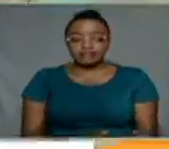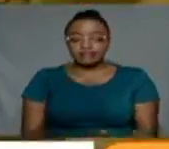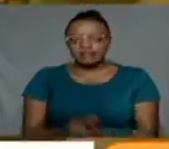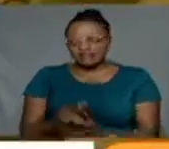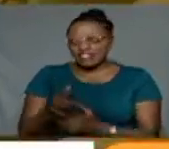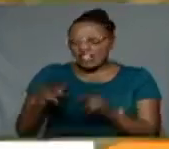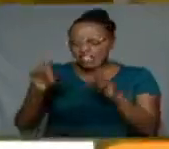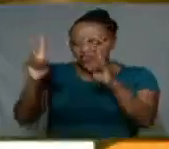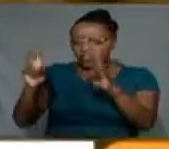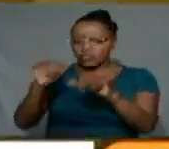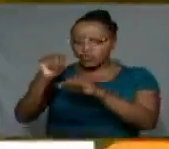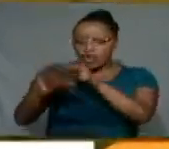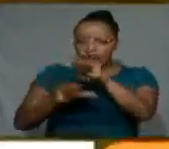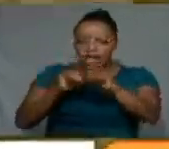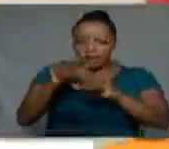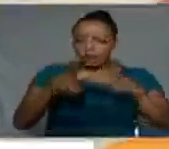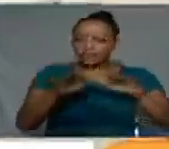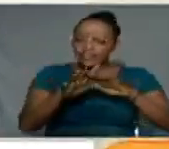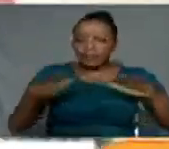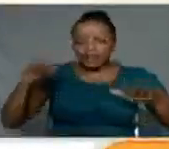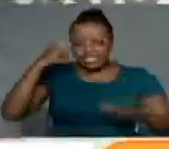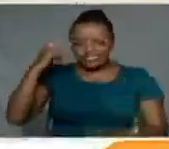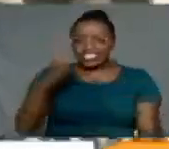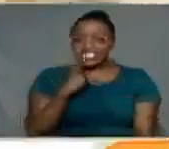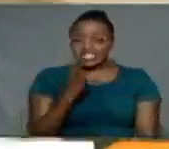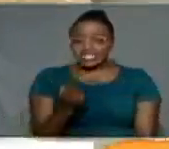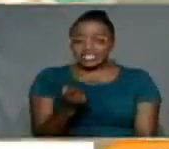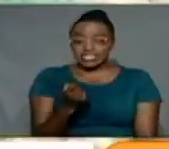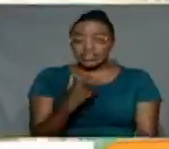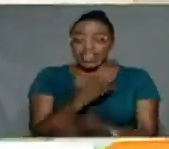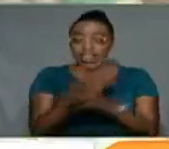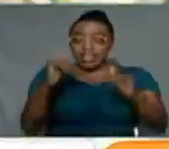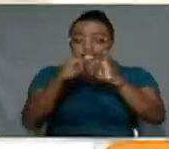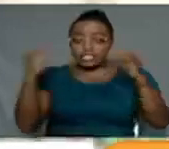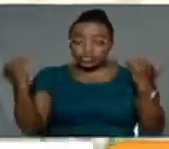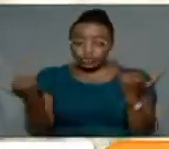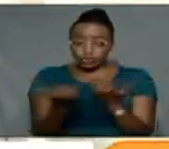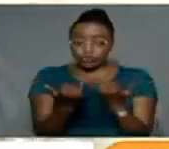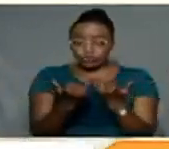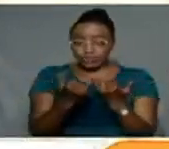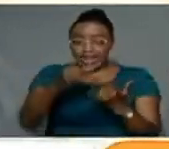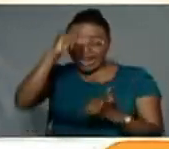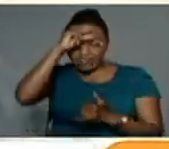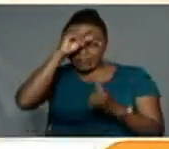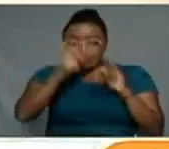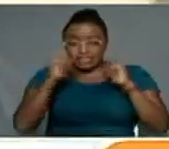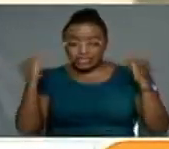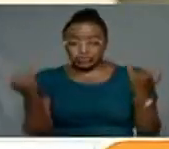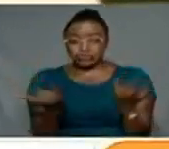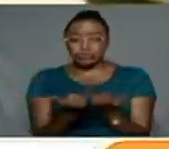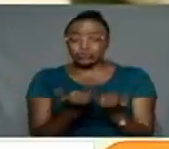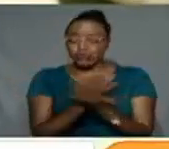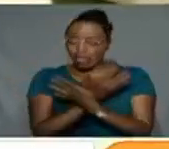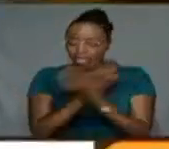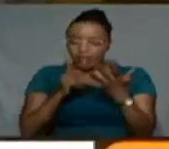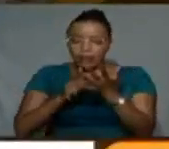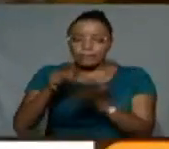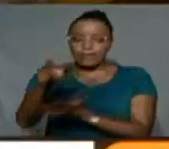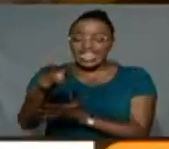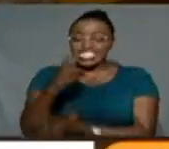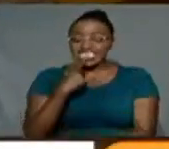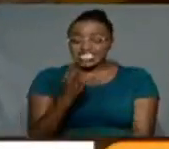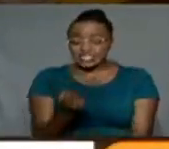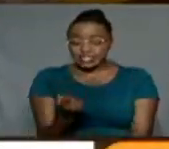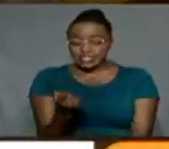Akiligusia pia swala la soko la mchele. Hakuna institution ya serikali ambaye itanunua